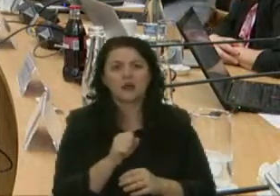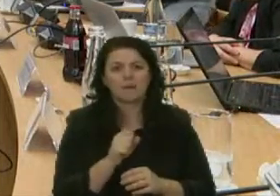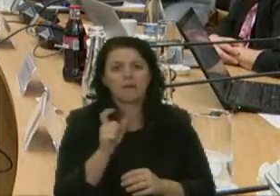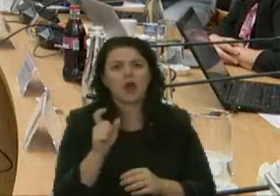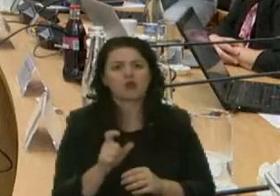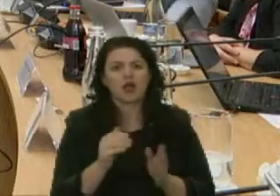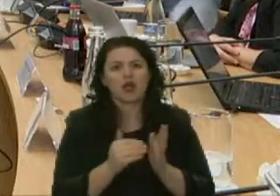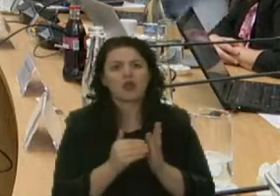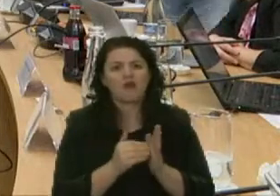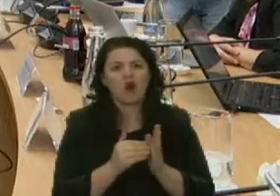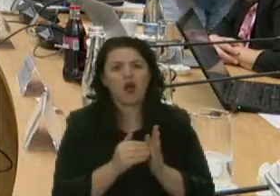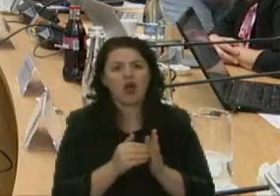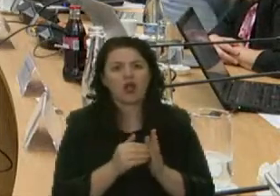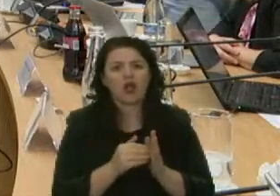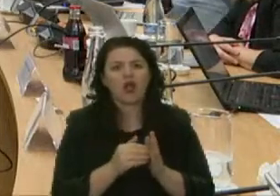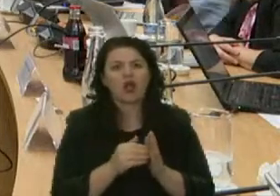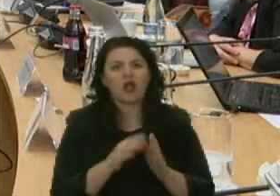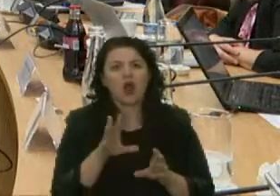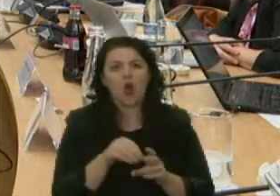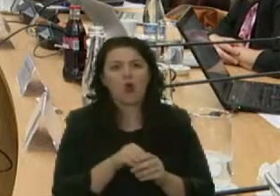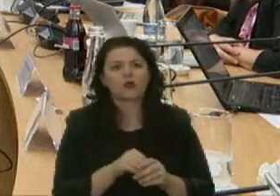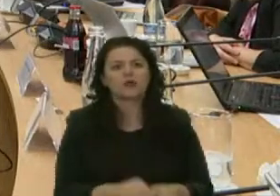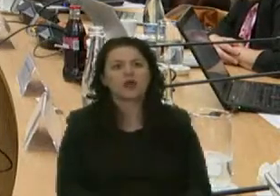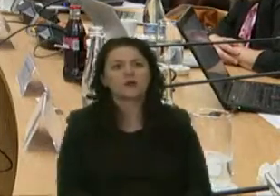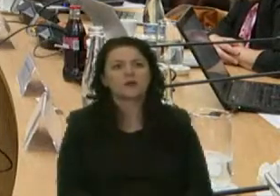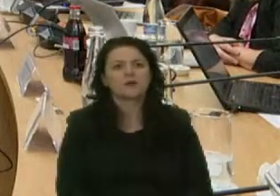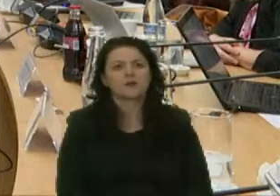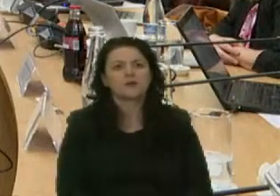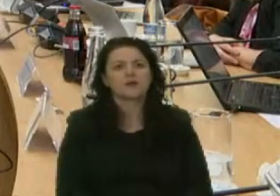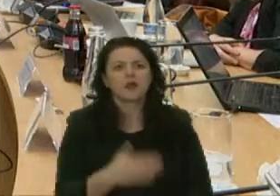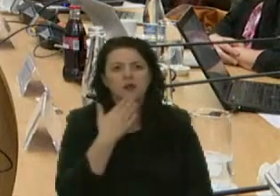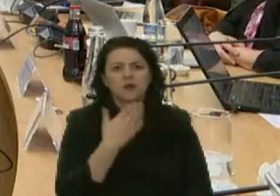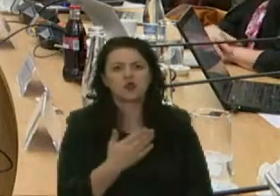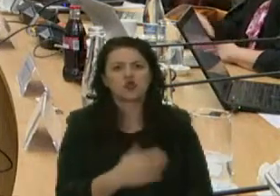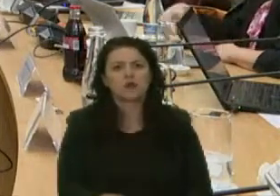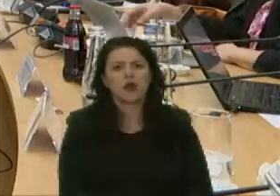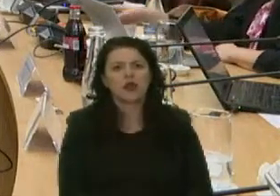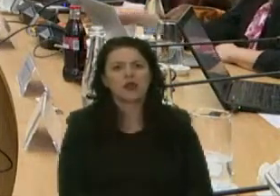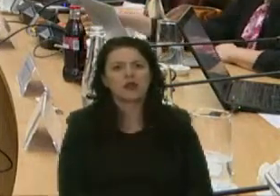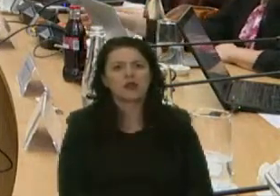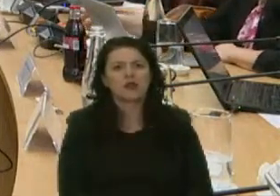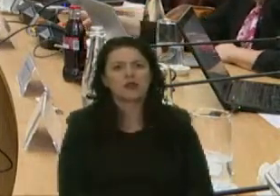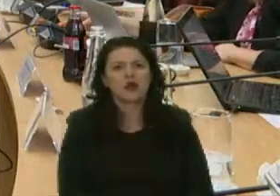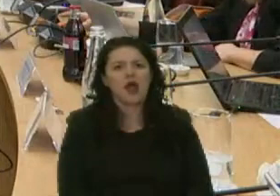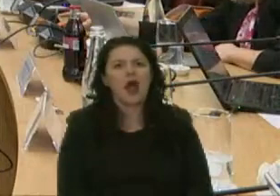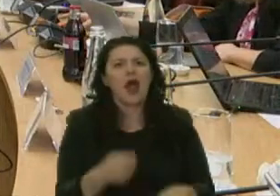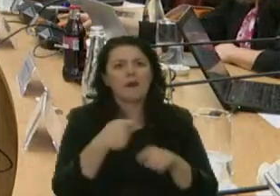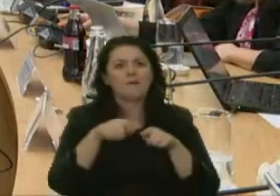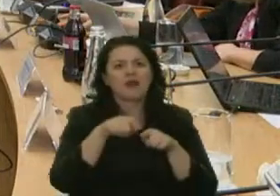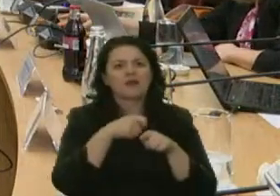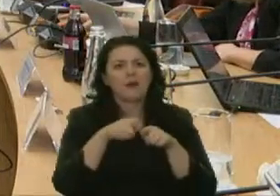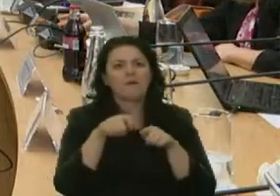de de aceste locuințe Vă mulțumesc mulțumesc și eu supun la vot amendamentul comisiei